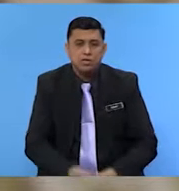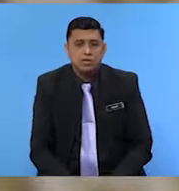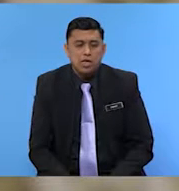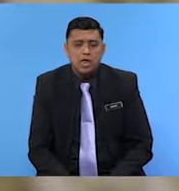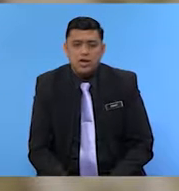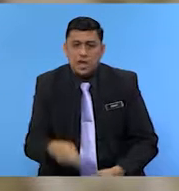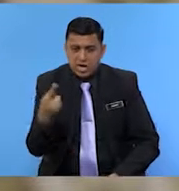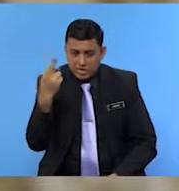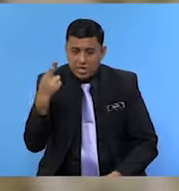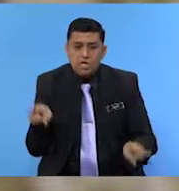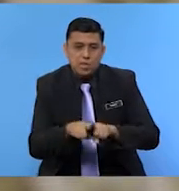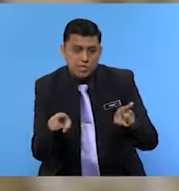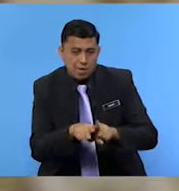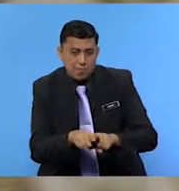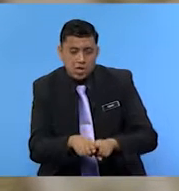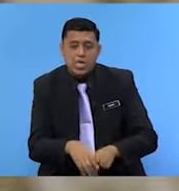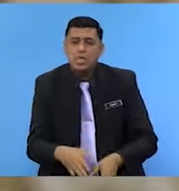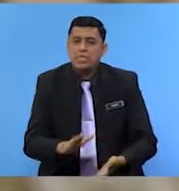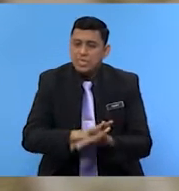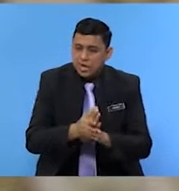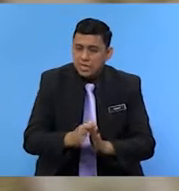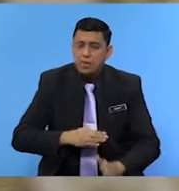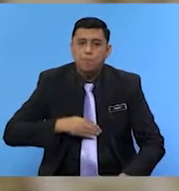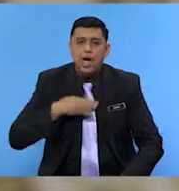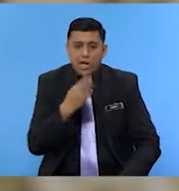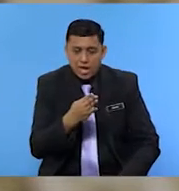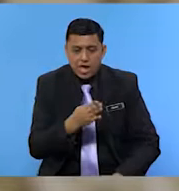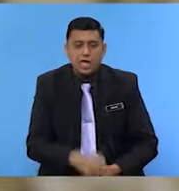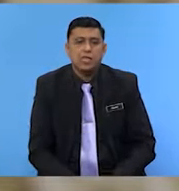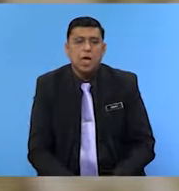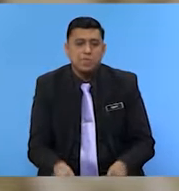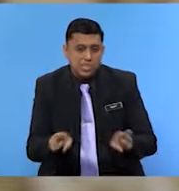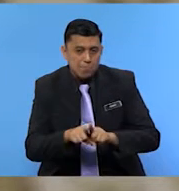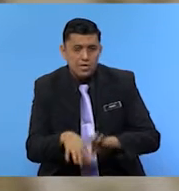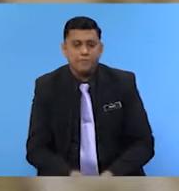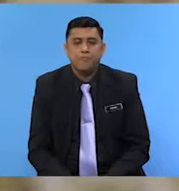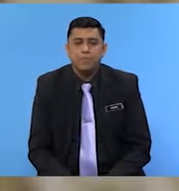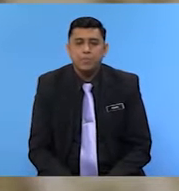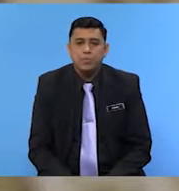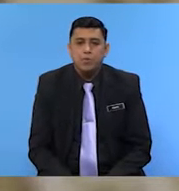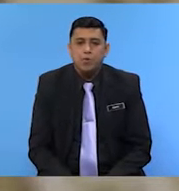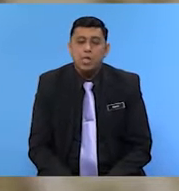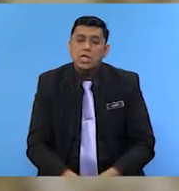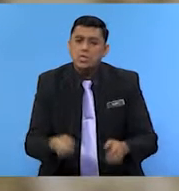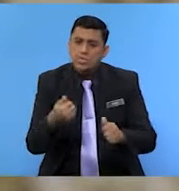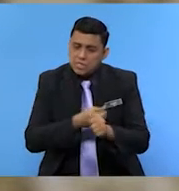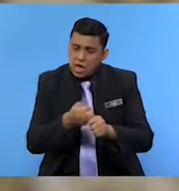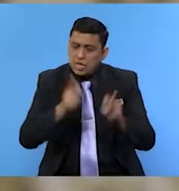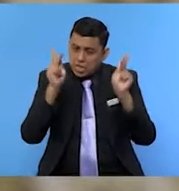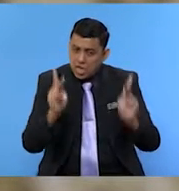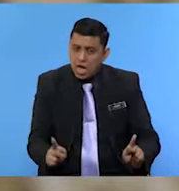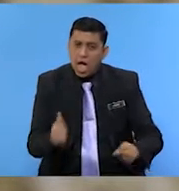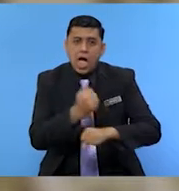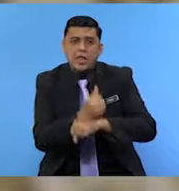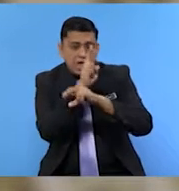bersama dan menjadi kebanggaan rakyat Malaysia. Pegangan agama dan kebudayaan yang berlainan ini menjadikan setiap kaum mempunyai adat